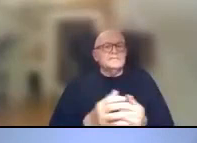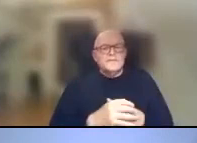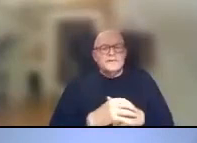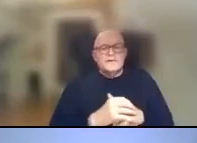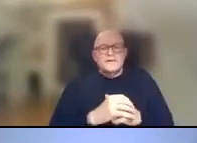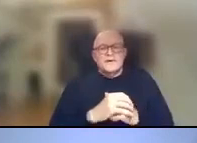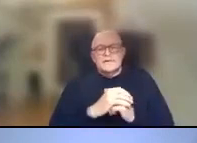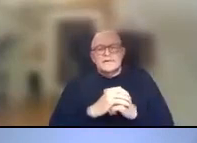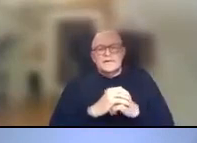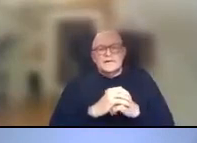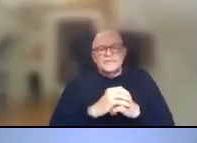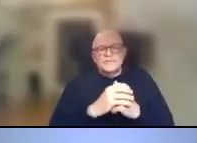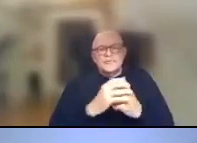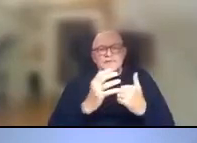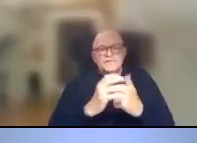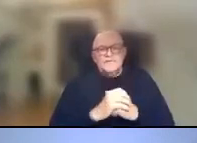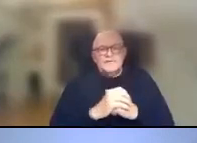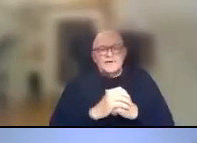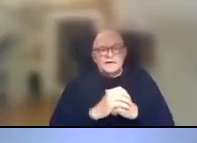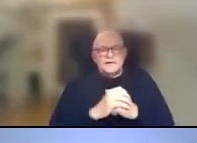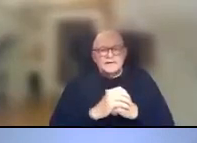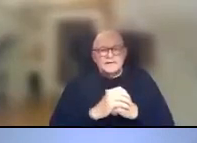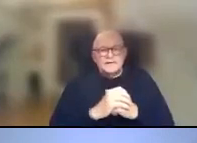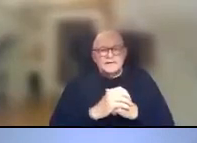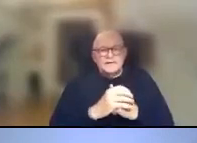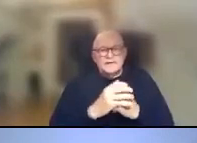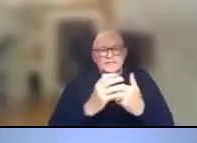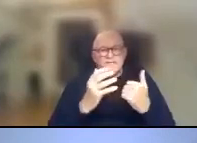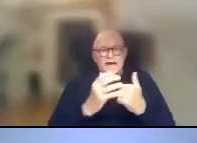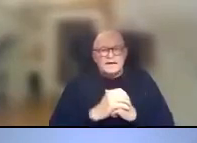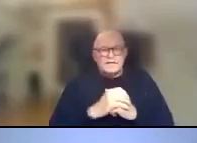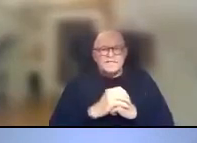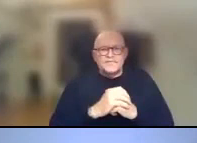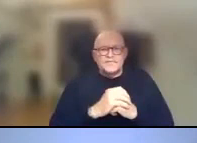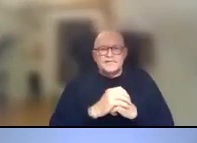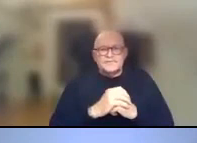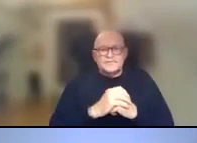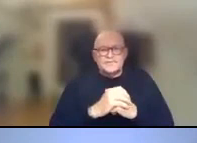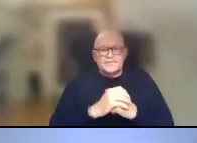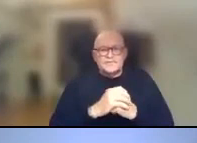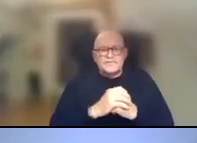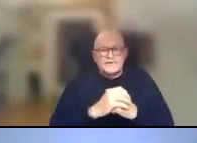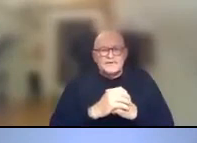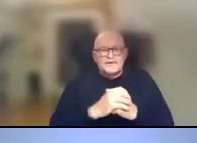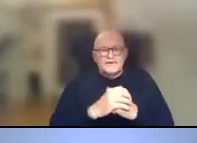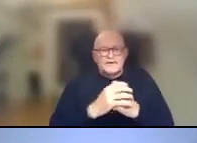wäre an der Biografie, an dem Verhalten von Nils Högl.